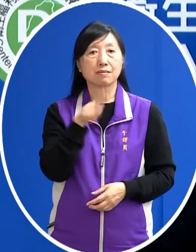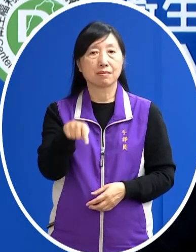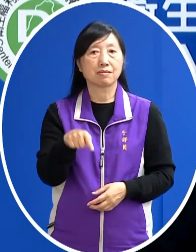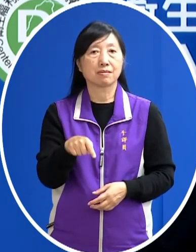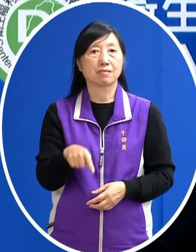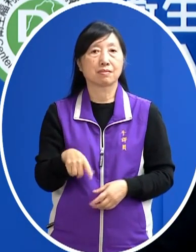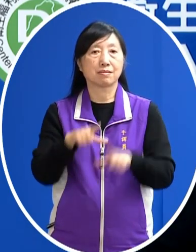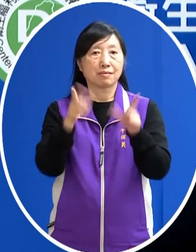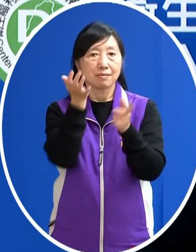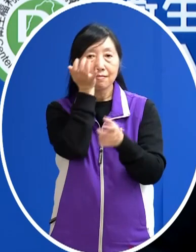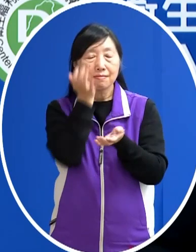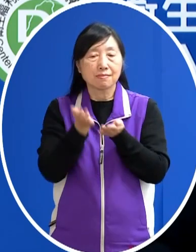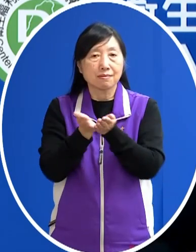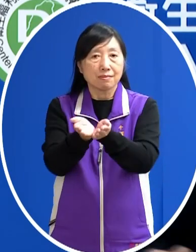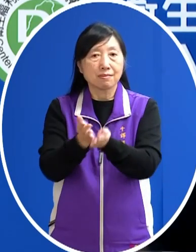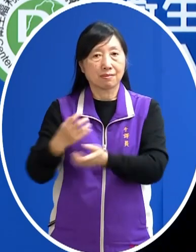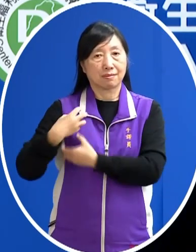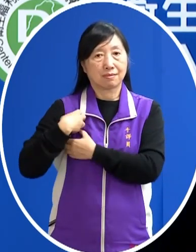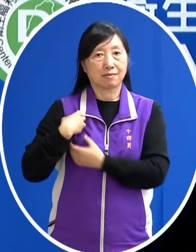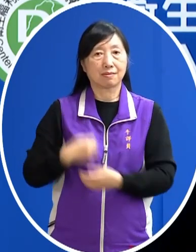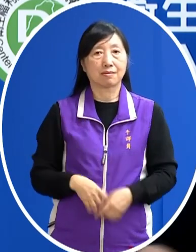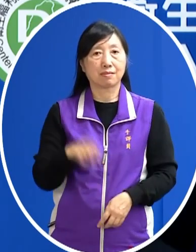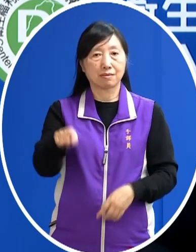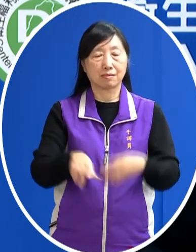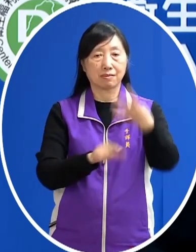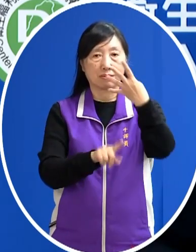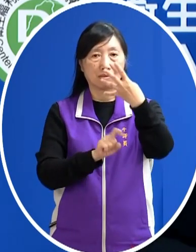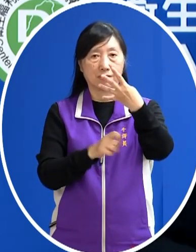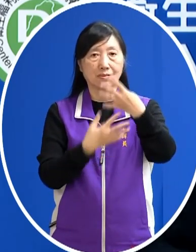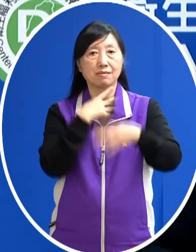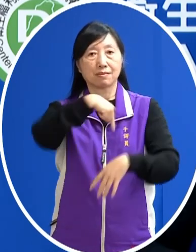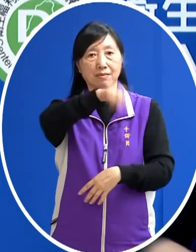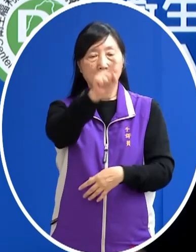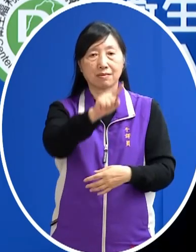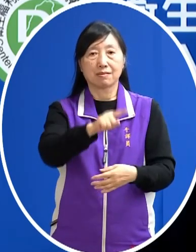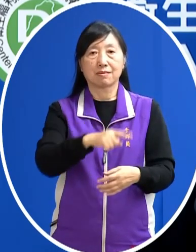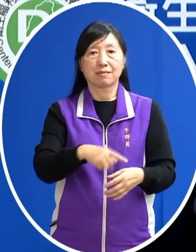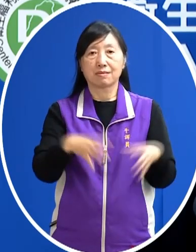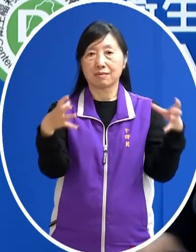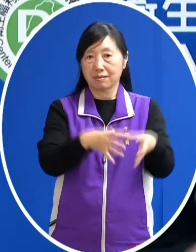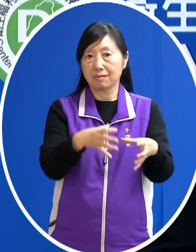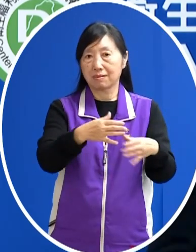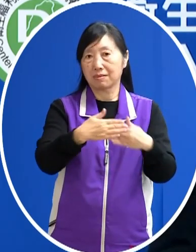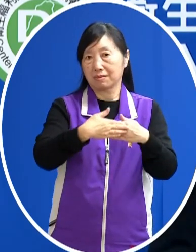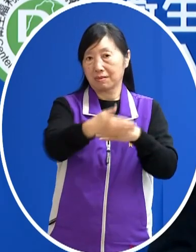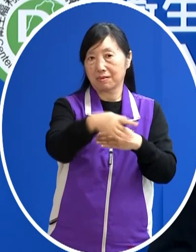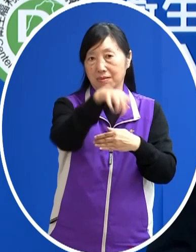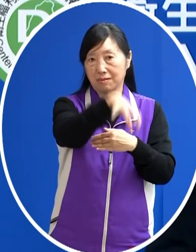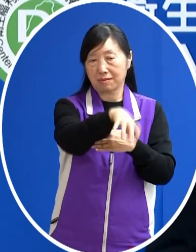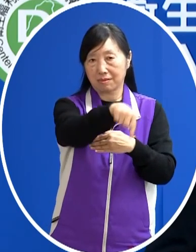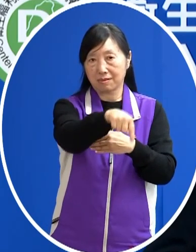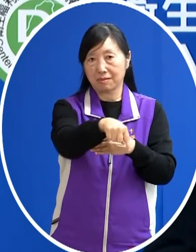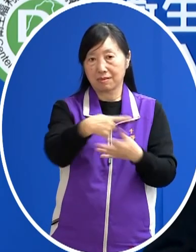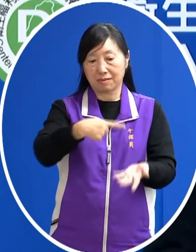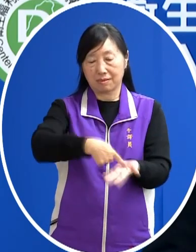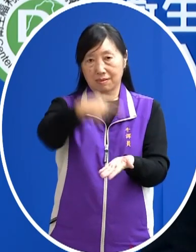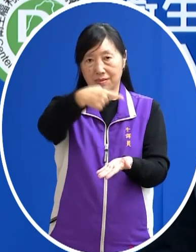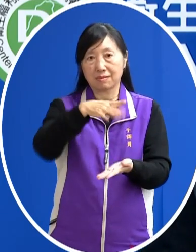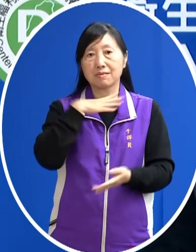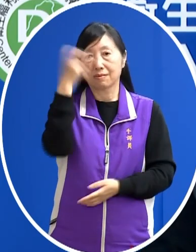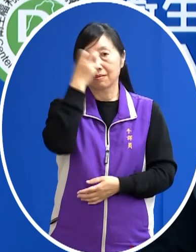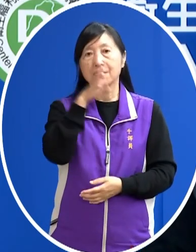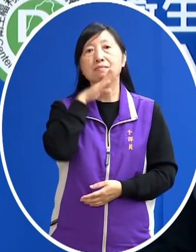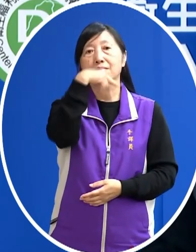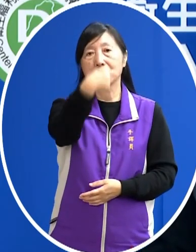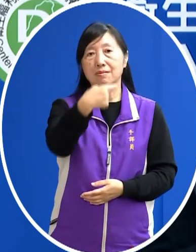健哈的军人，那个案4月18日到集中检疫所哈隔离。那一采的结果是阴性